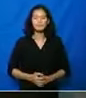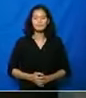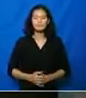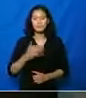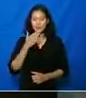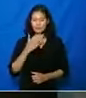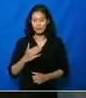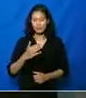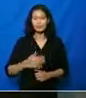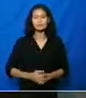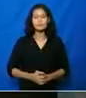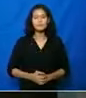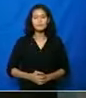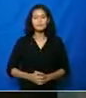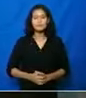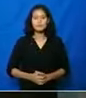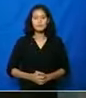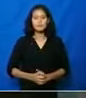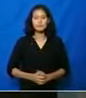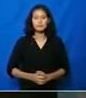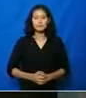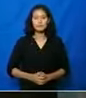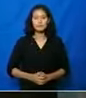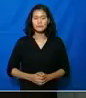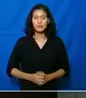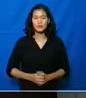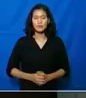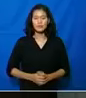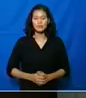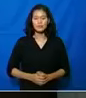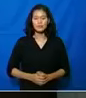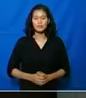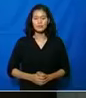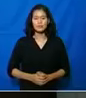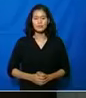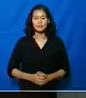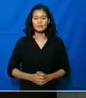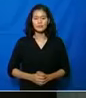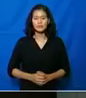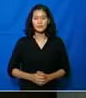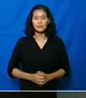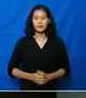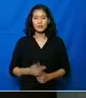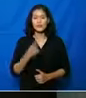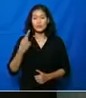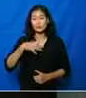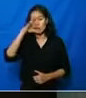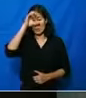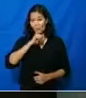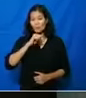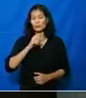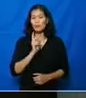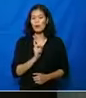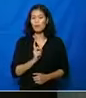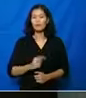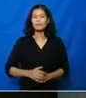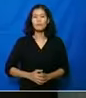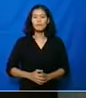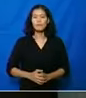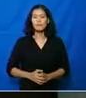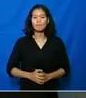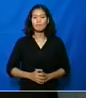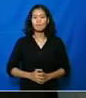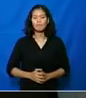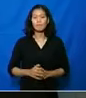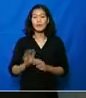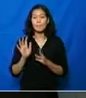Terima kasih Pak Kepala BNPB. Jadi seperti kita ketahui bahwa